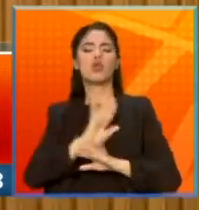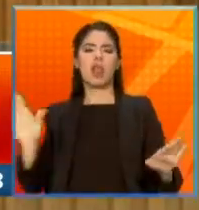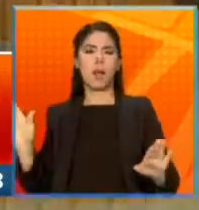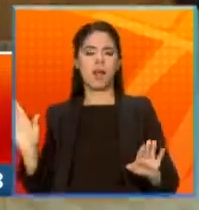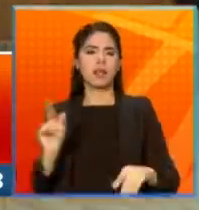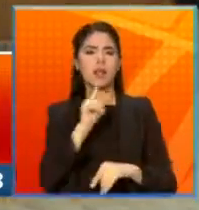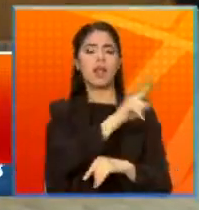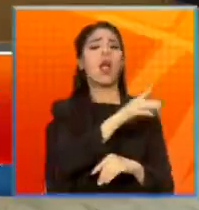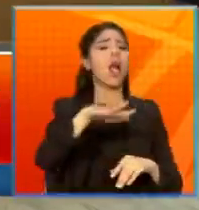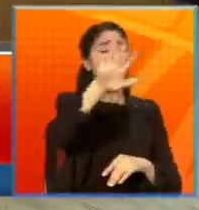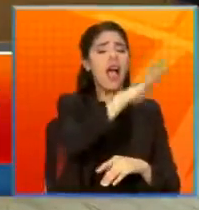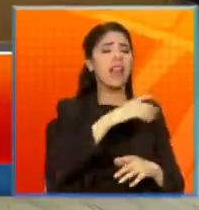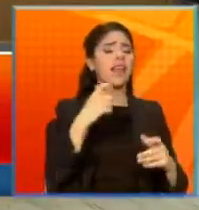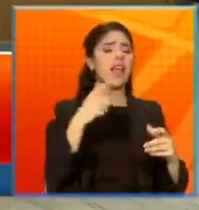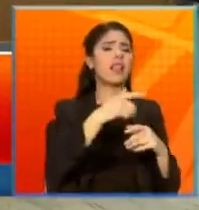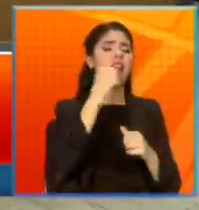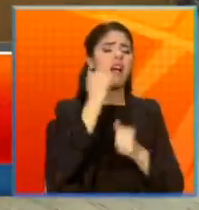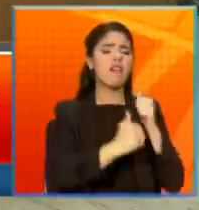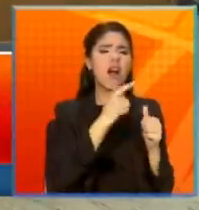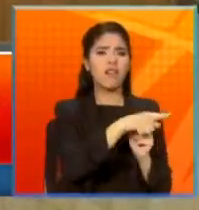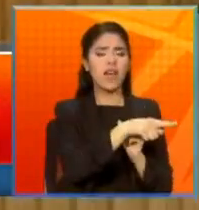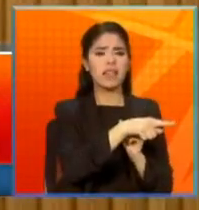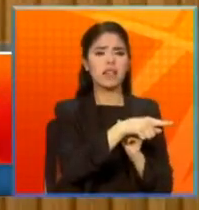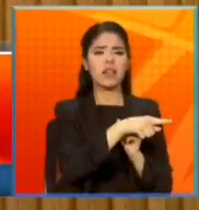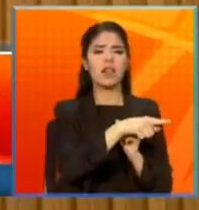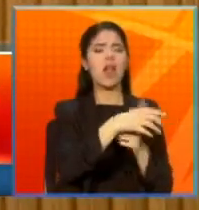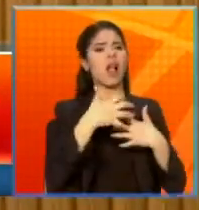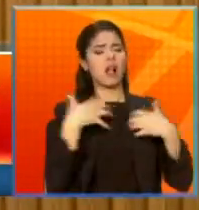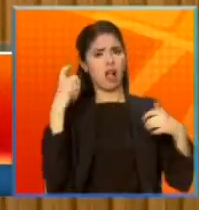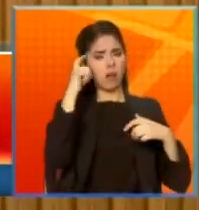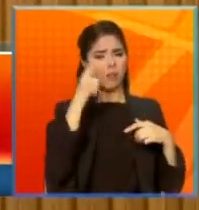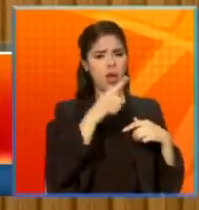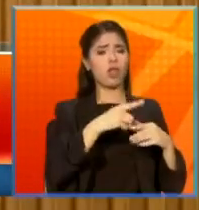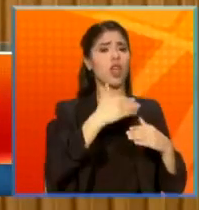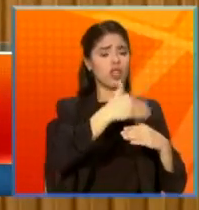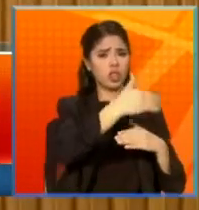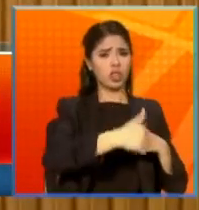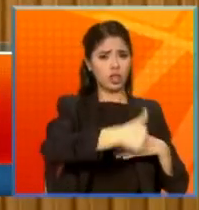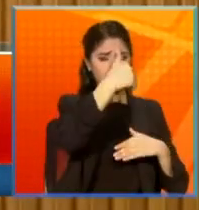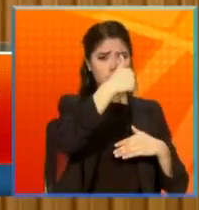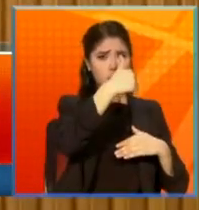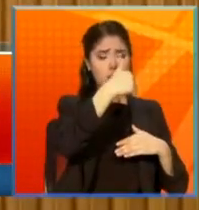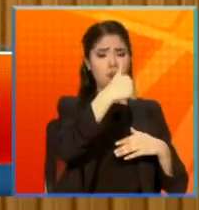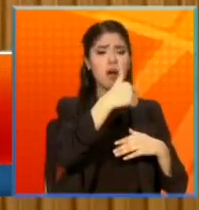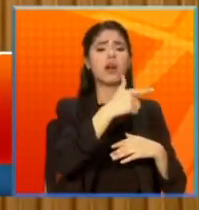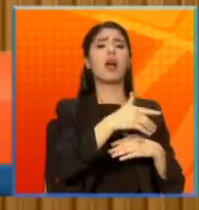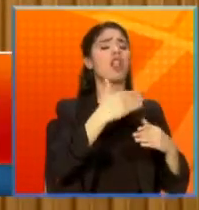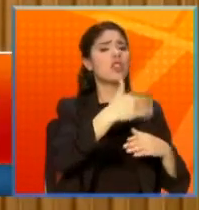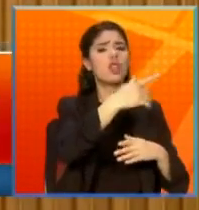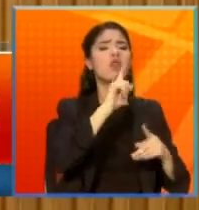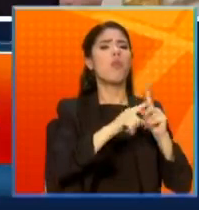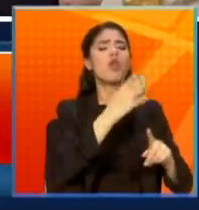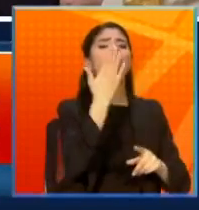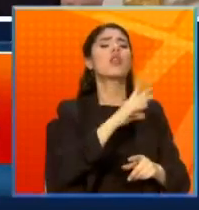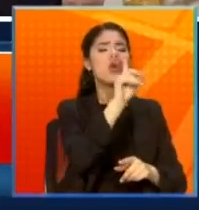kavga ettiler. Herkesle. Kahramanlık edebiyatı yapıyor. Dışişleri Bakanlığı'nın sağlıklı, tutarlı bir dış politikası yok mu